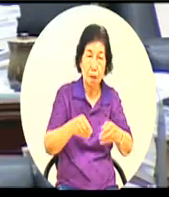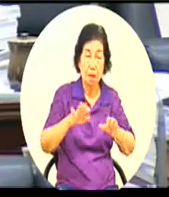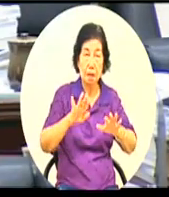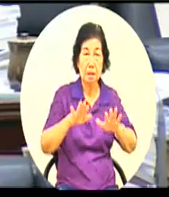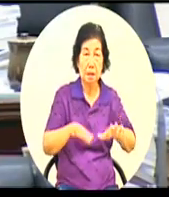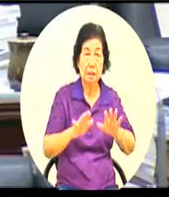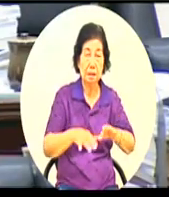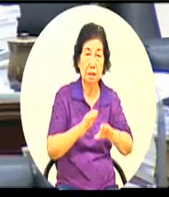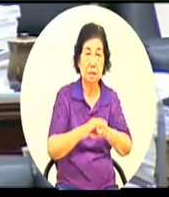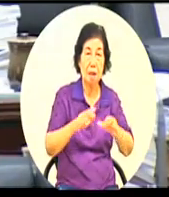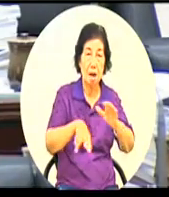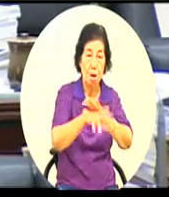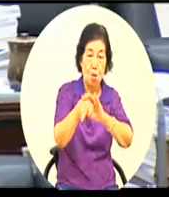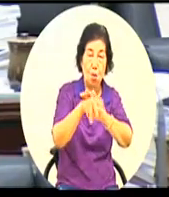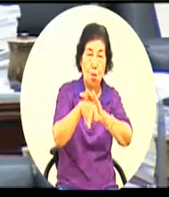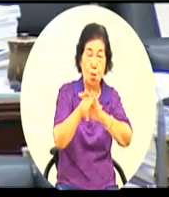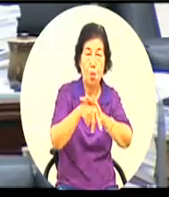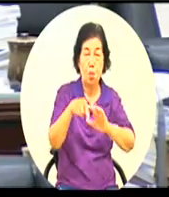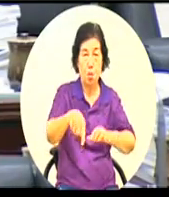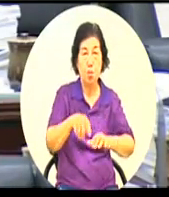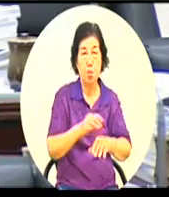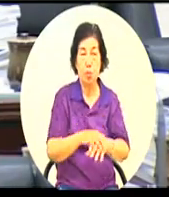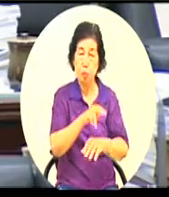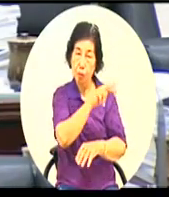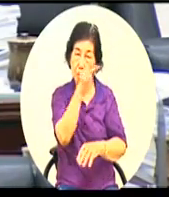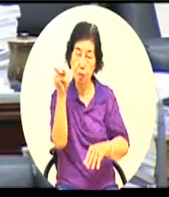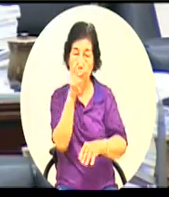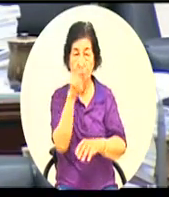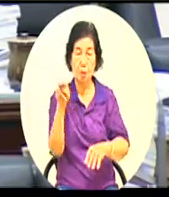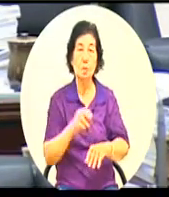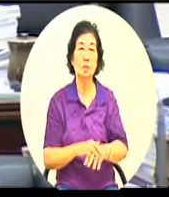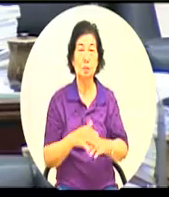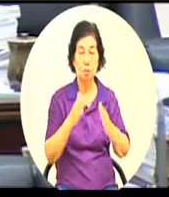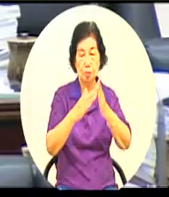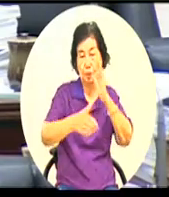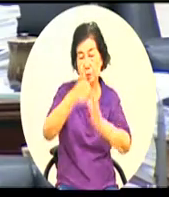市长看一下吼，你也看一下吼。